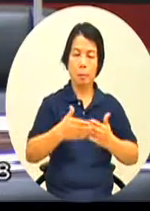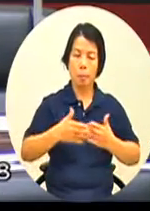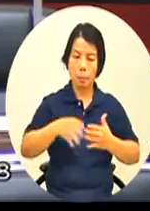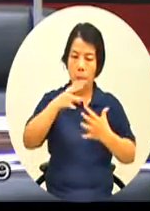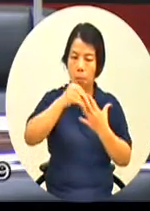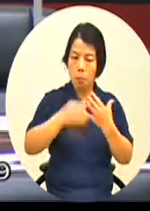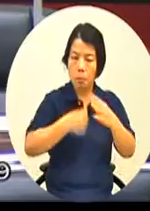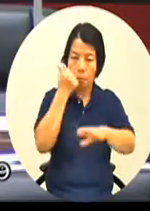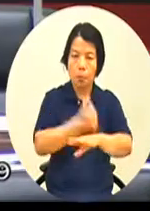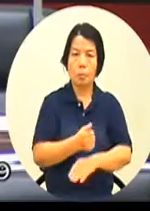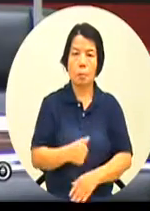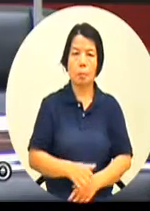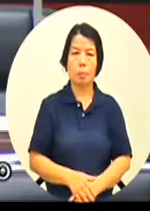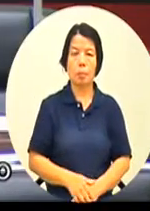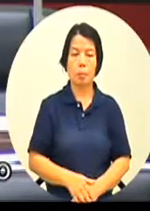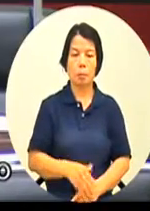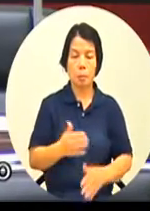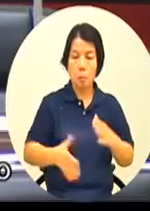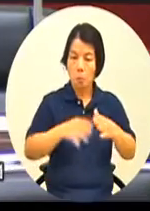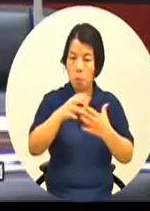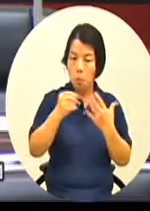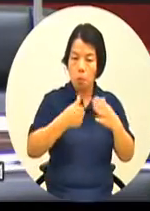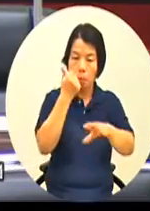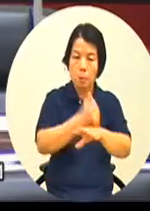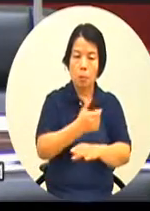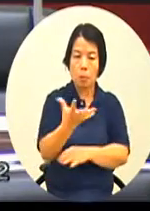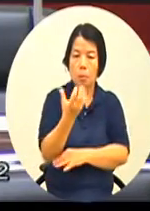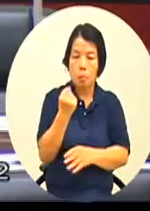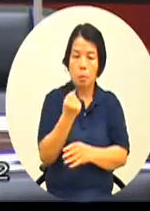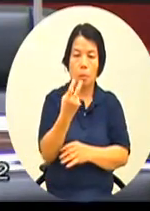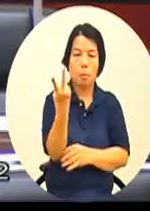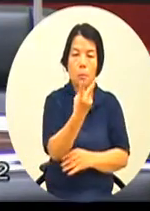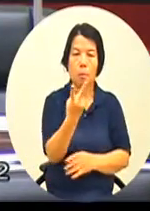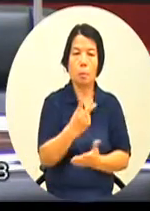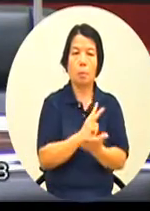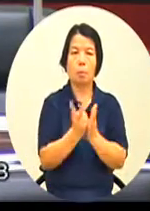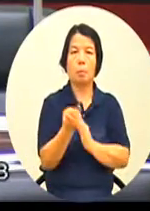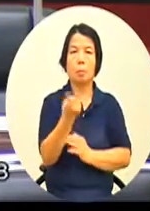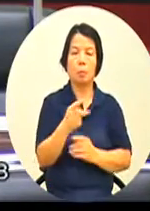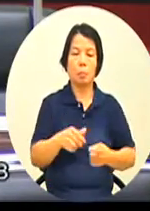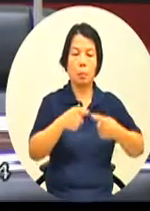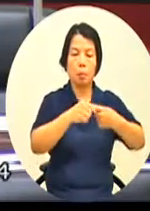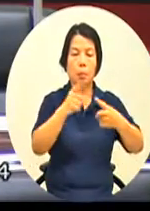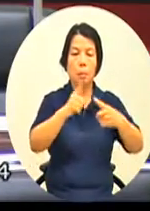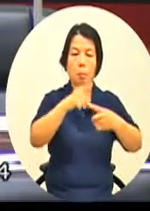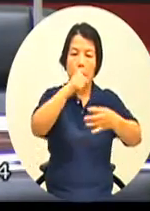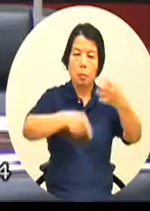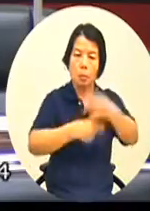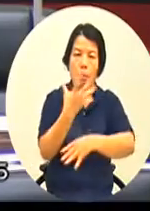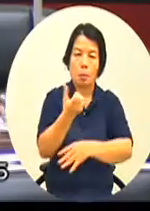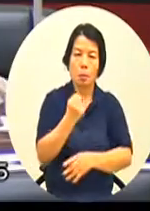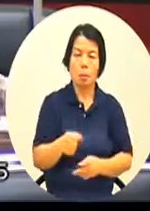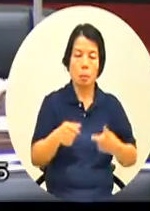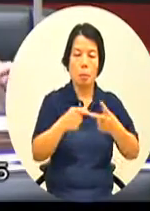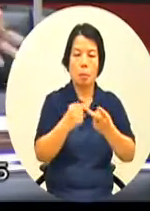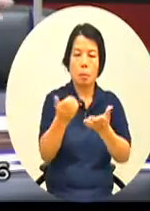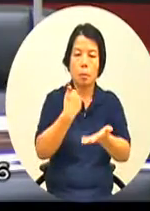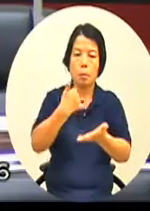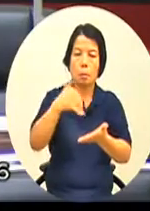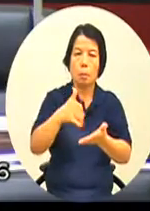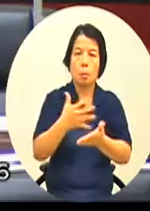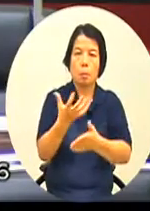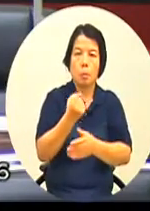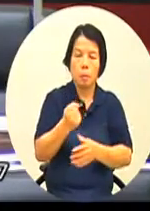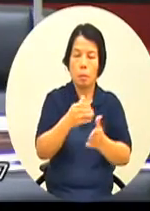选上，可能很多人真的要选上以后呢，你有两种权利，一个叫什么呢？ 人事权，另外一个叫什么预算权，你也在